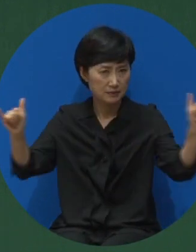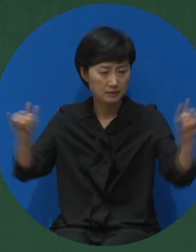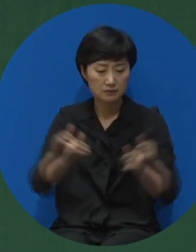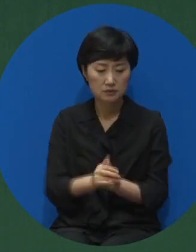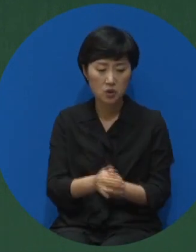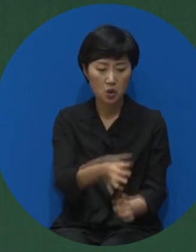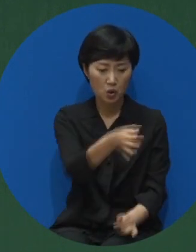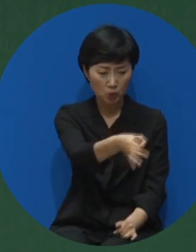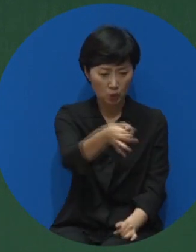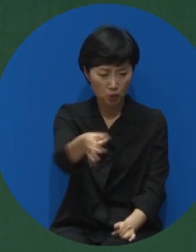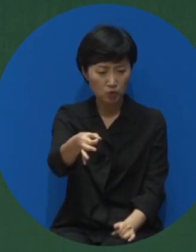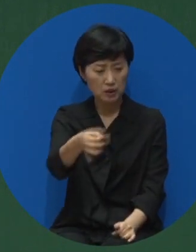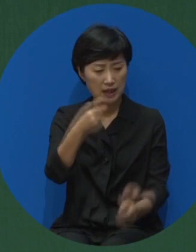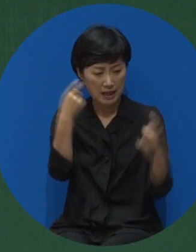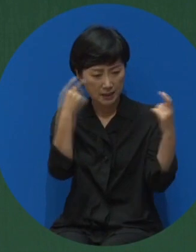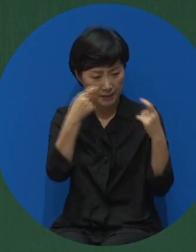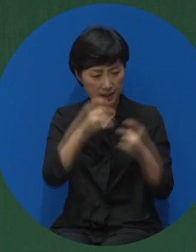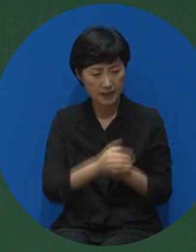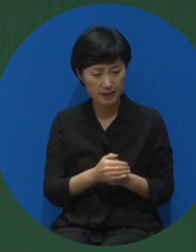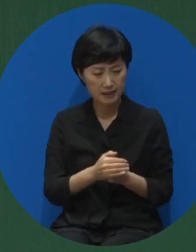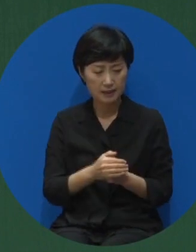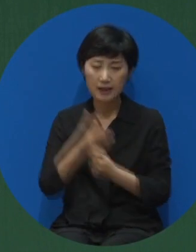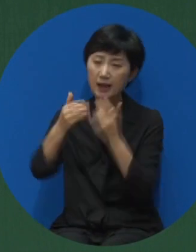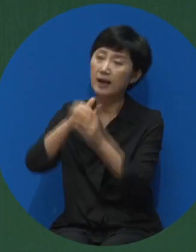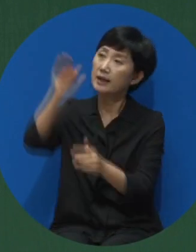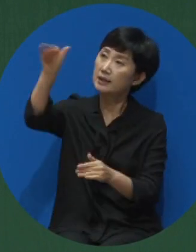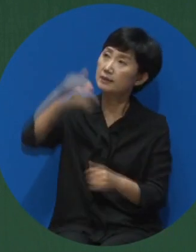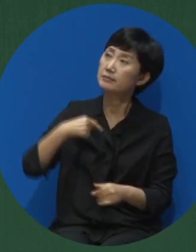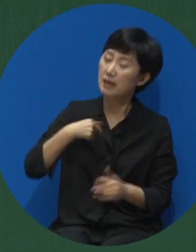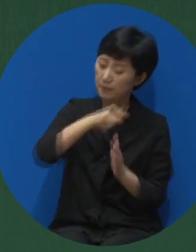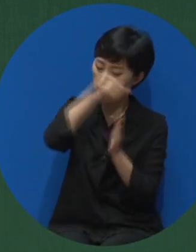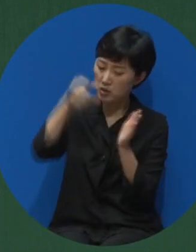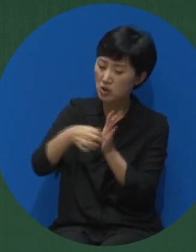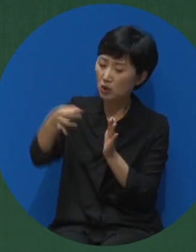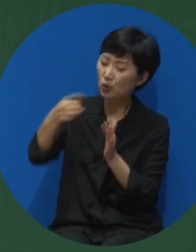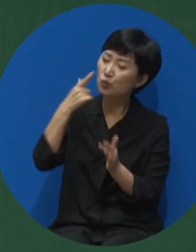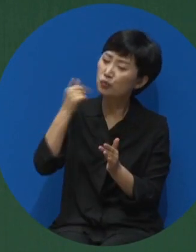하나님, 나는 평생 사는 동안에 이런 거 없게 해 주십시오.